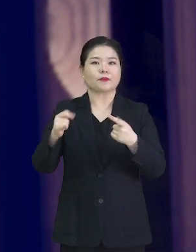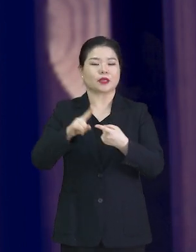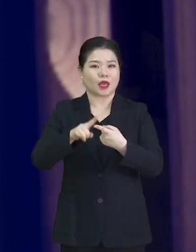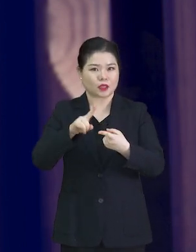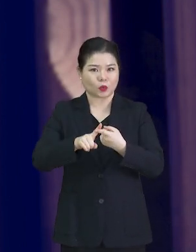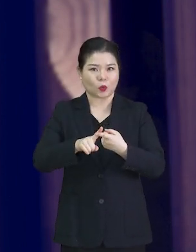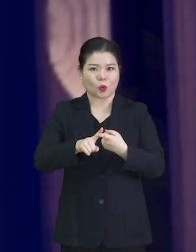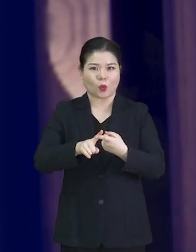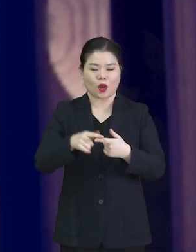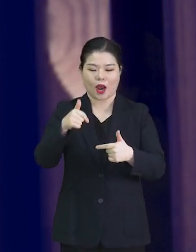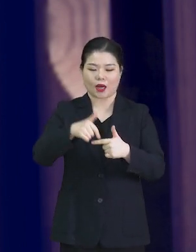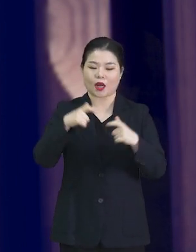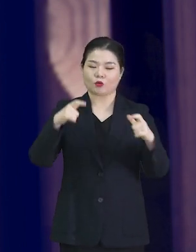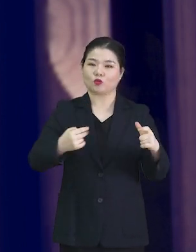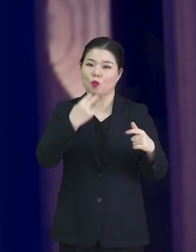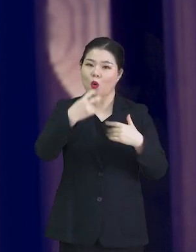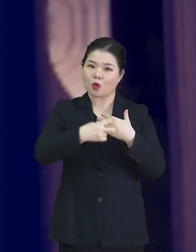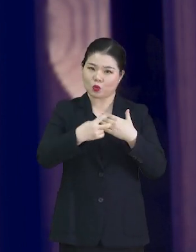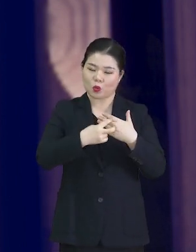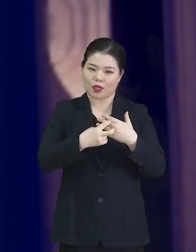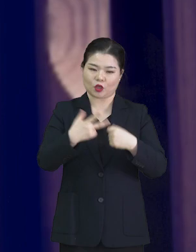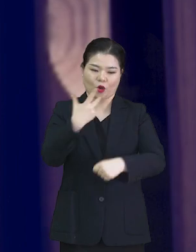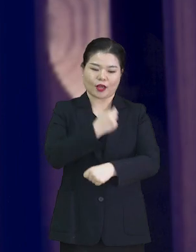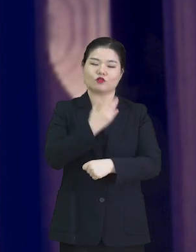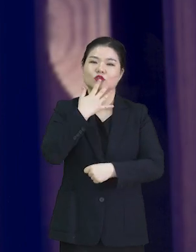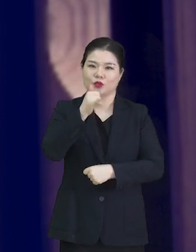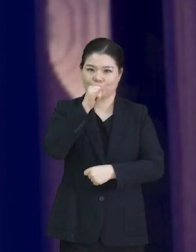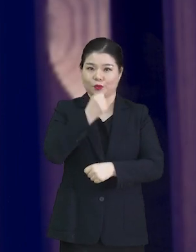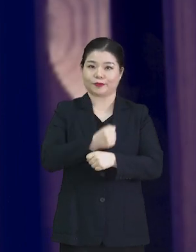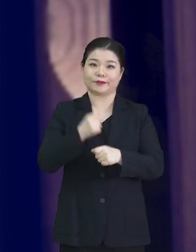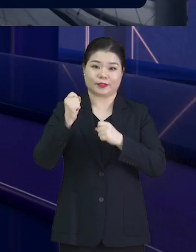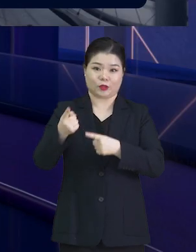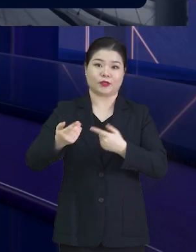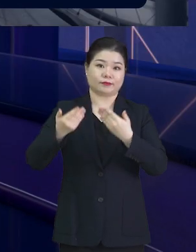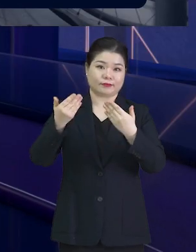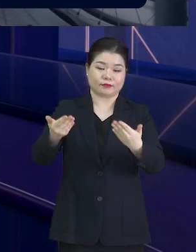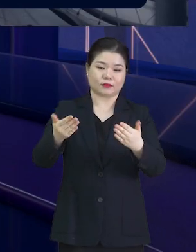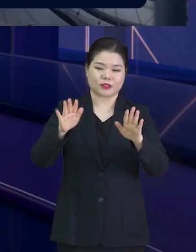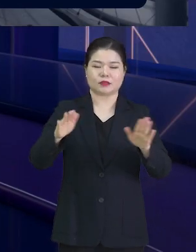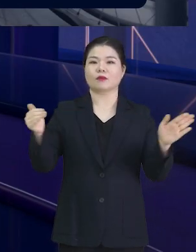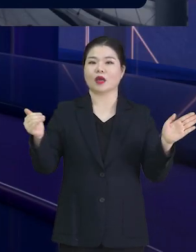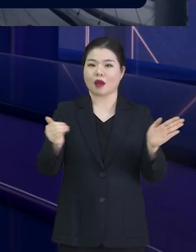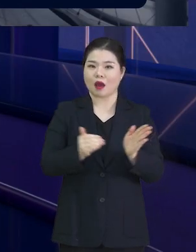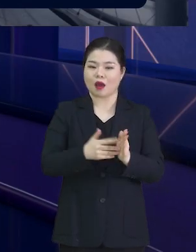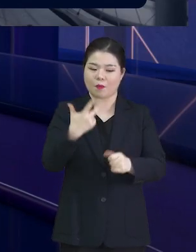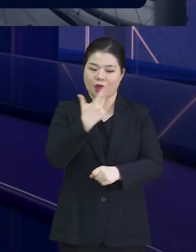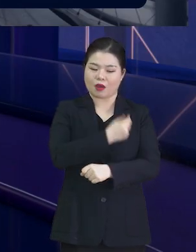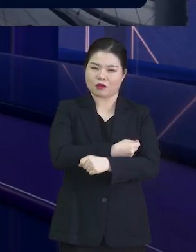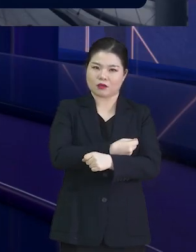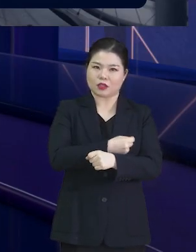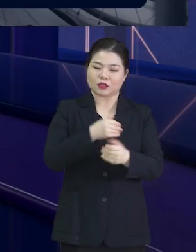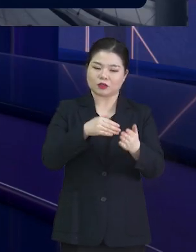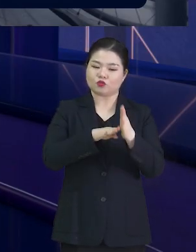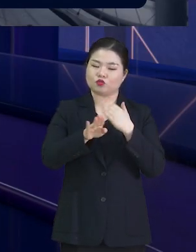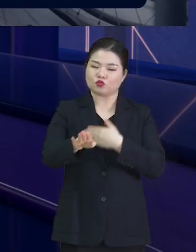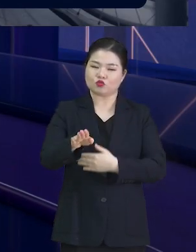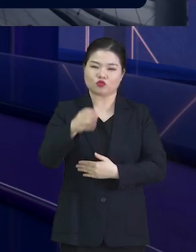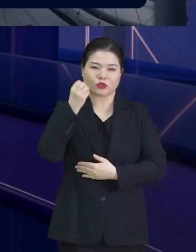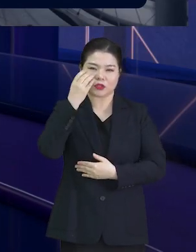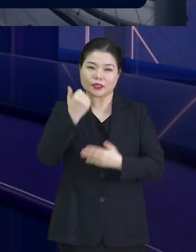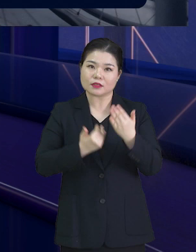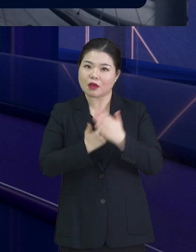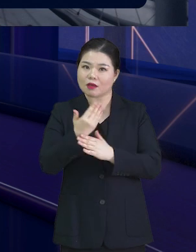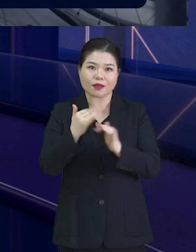대해서도 강남구 보건소에서 맞을 수 있도록 했습니다. 다행히 지금까지 백신 부작용을 호소하는